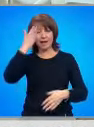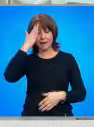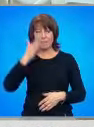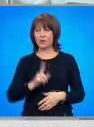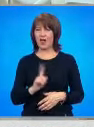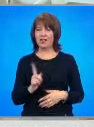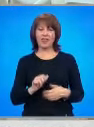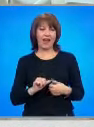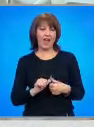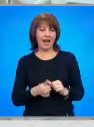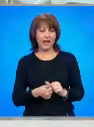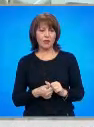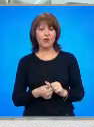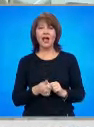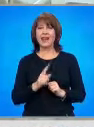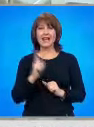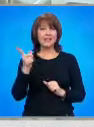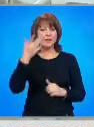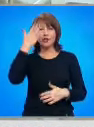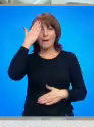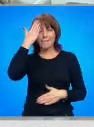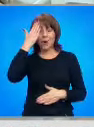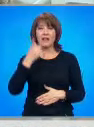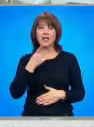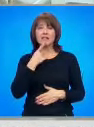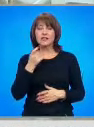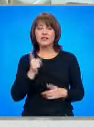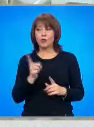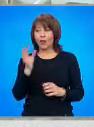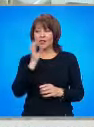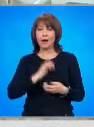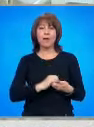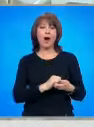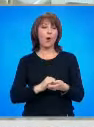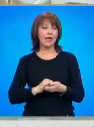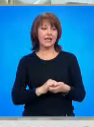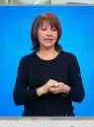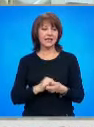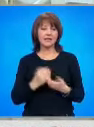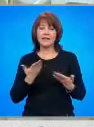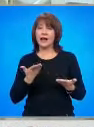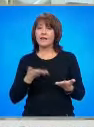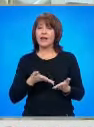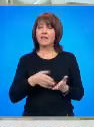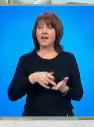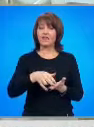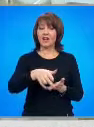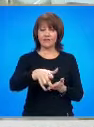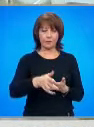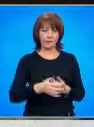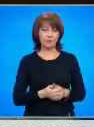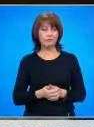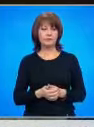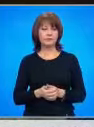никак лек. Не само защото е болен, ами и защото е неорганизиран пътят на къде да върви. Посоката не е